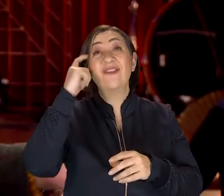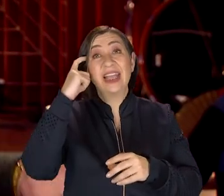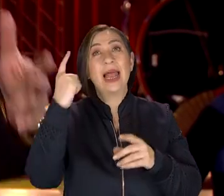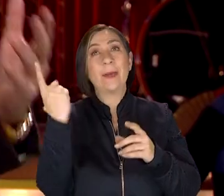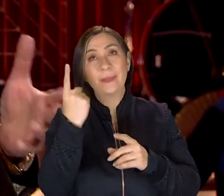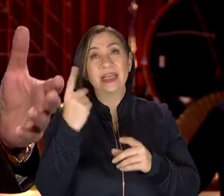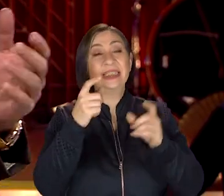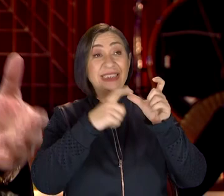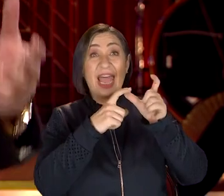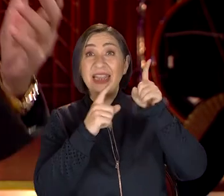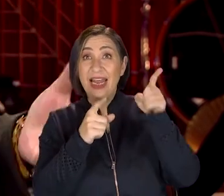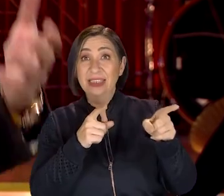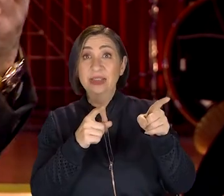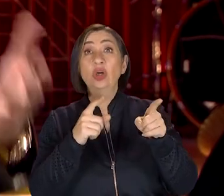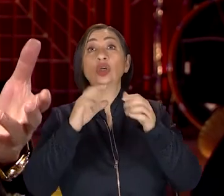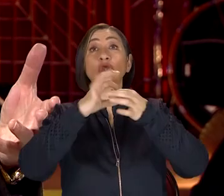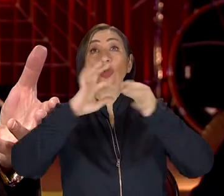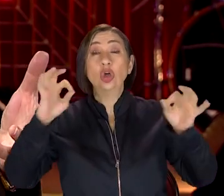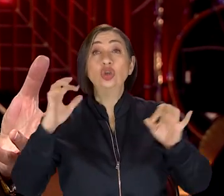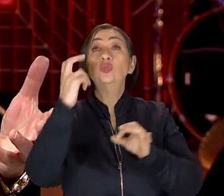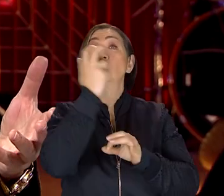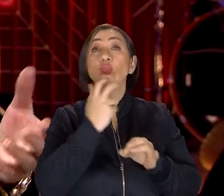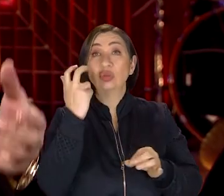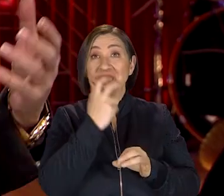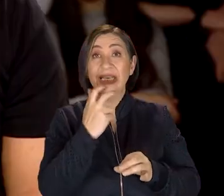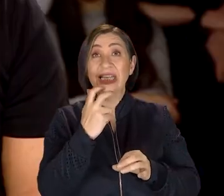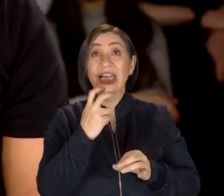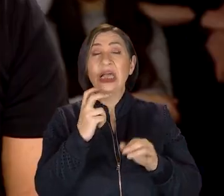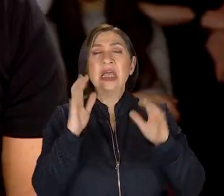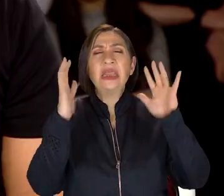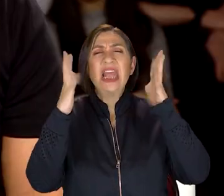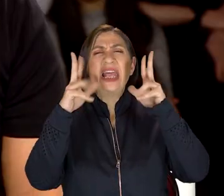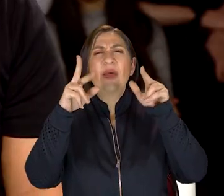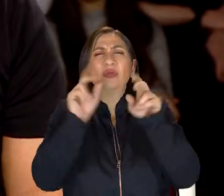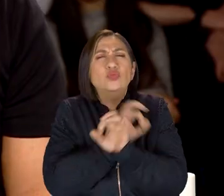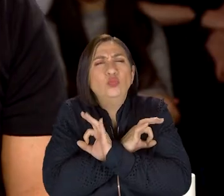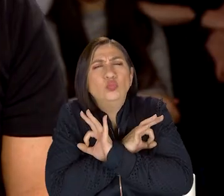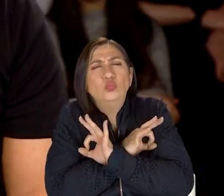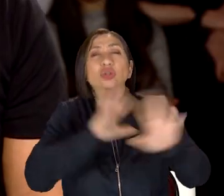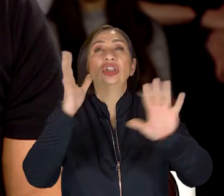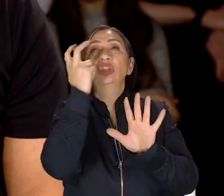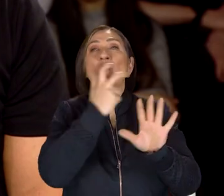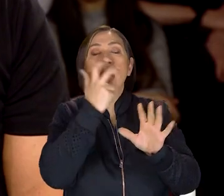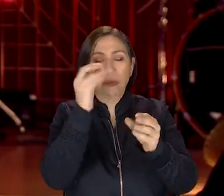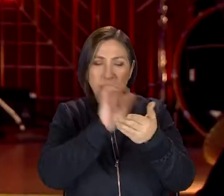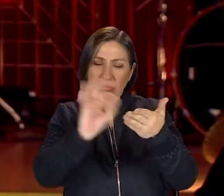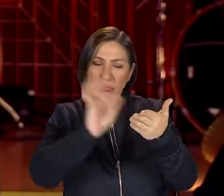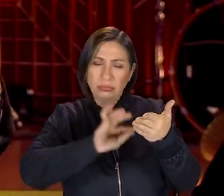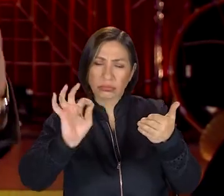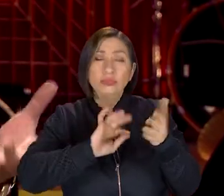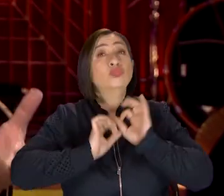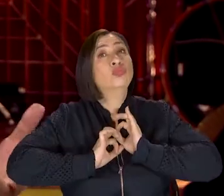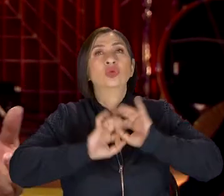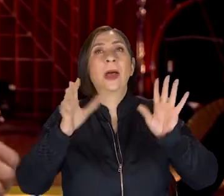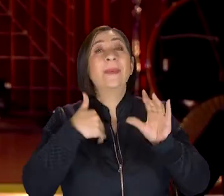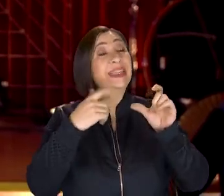biri Serdar'ın söz ve müzikte deli gibi hit yaratıyor olması. Evet. Ve ben de Serdar'dan abi,